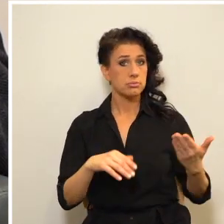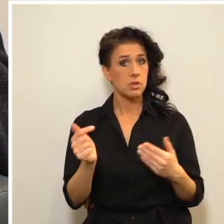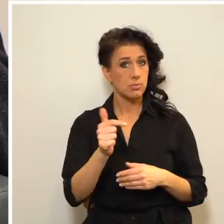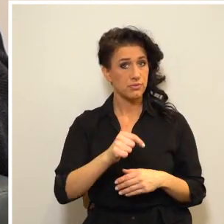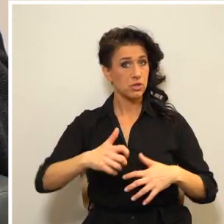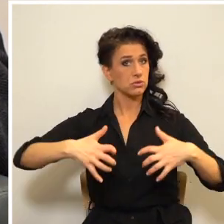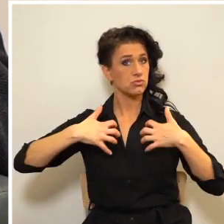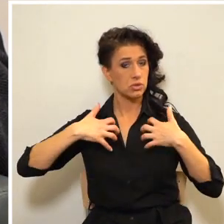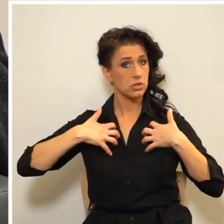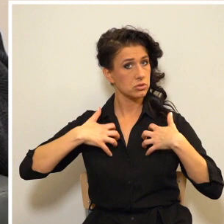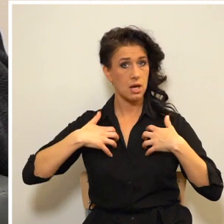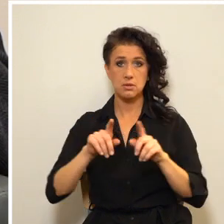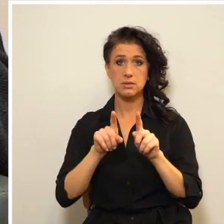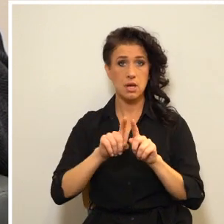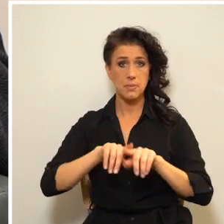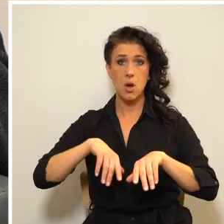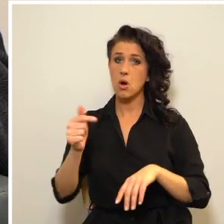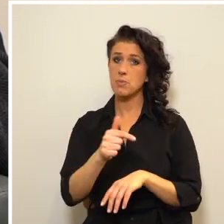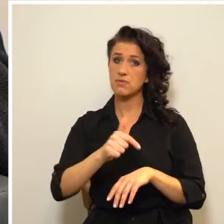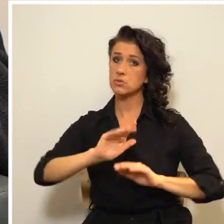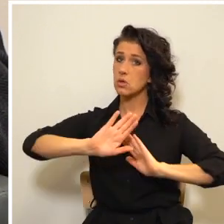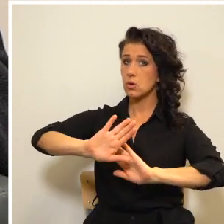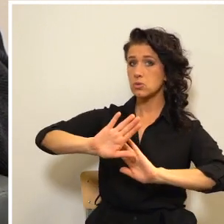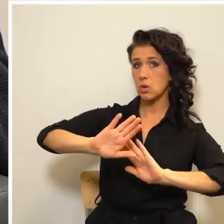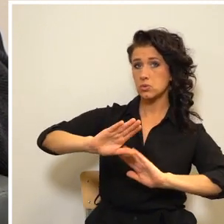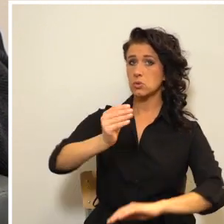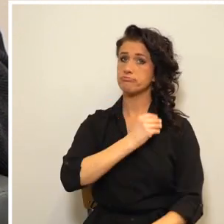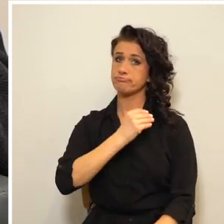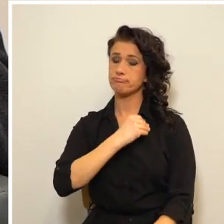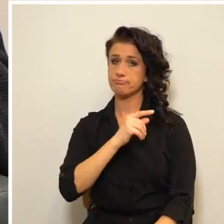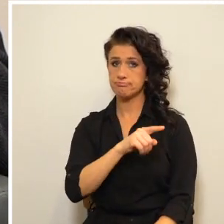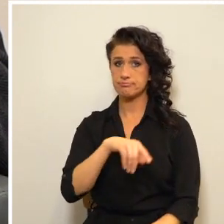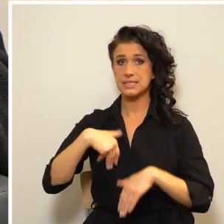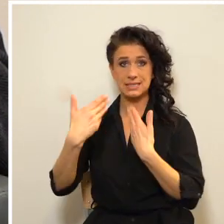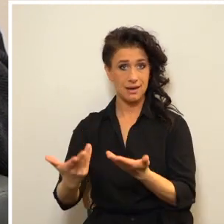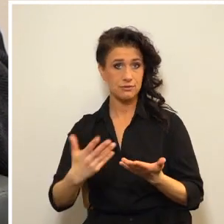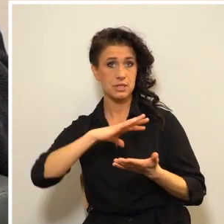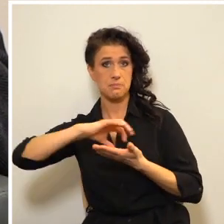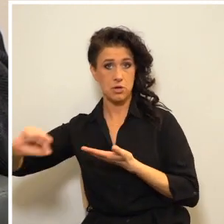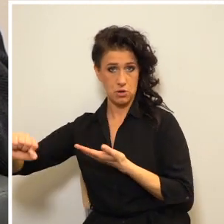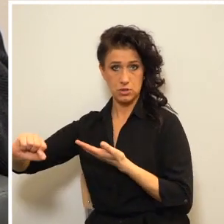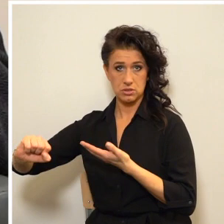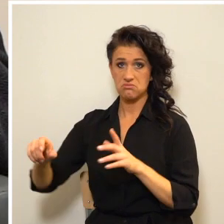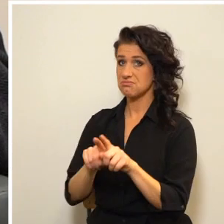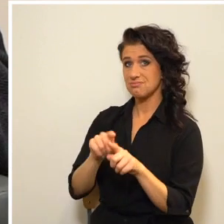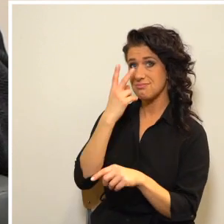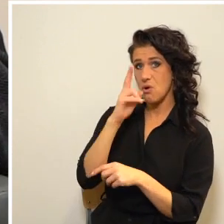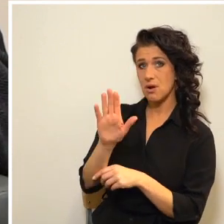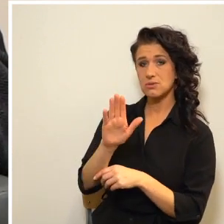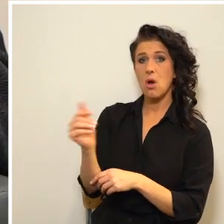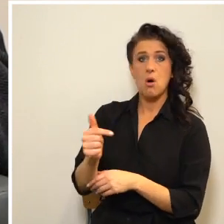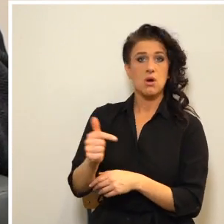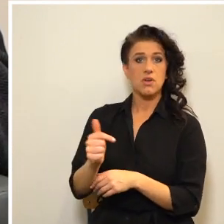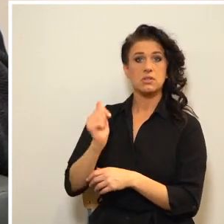ochrony życia i godności zarówno dawcy jaki biorcy wskazuje On również obowiązki specjalistów którzy dokonują